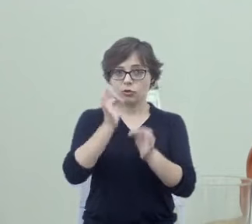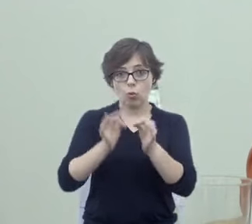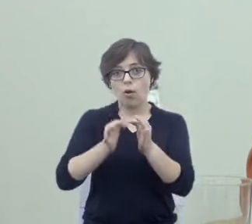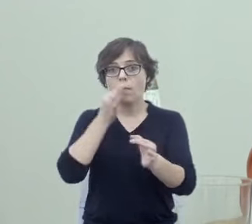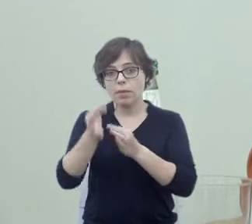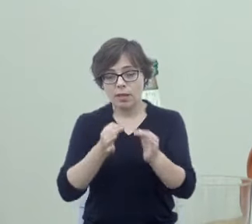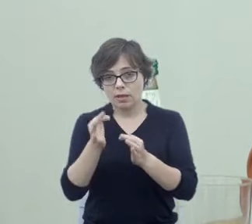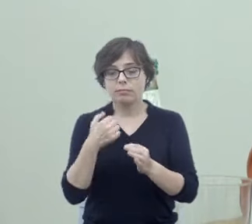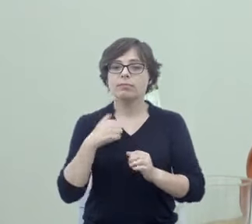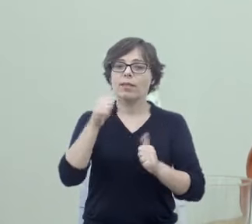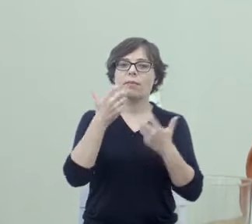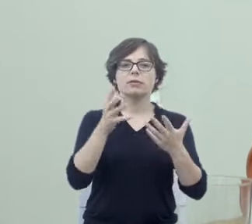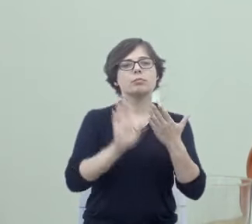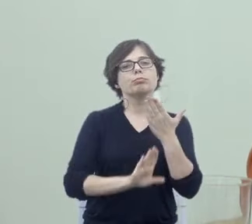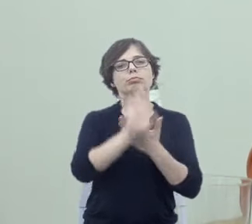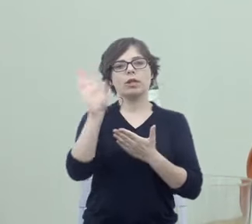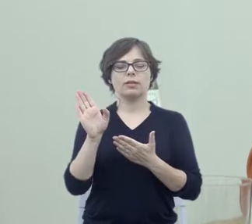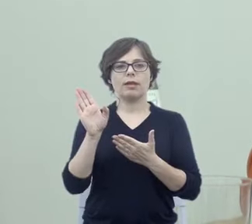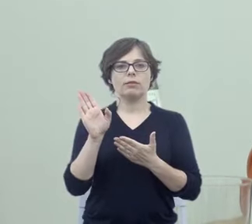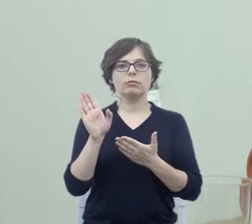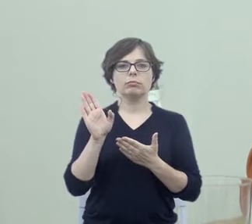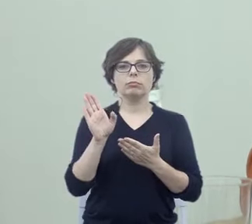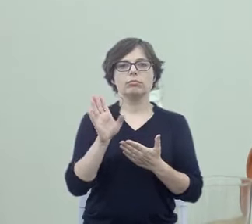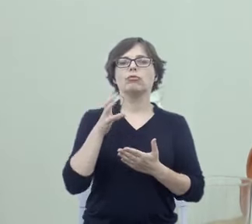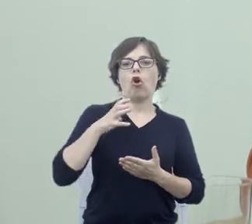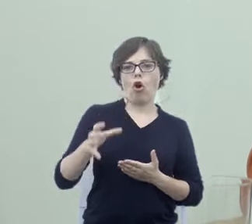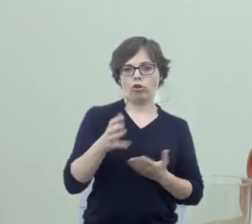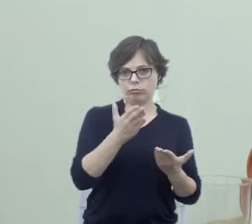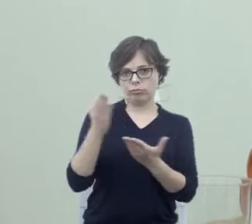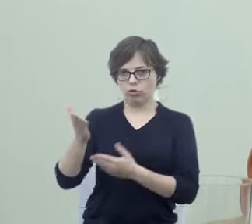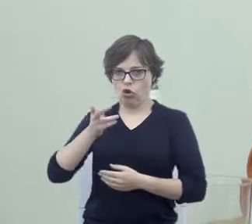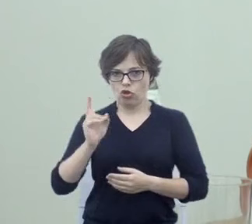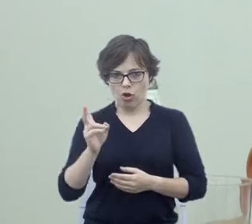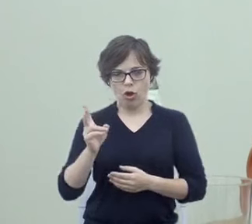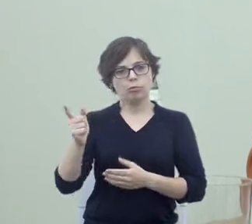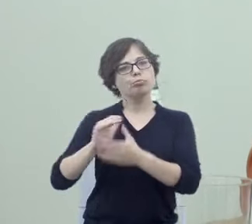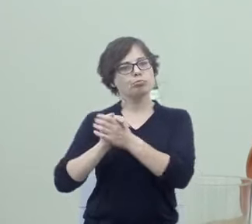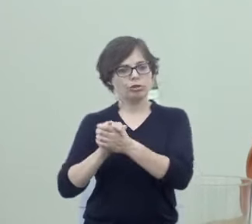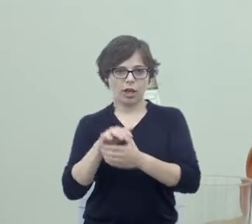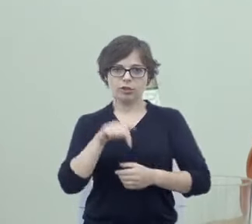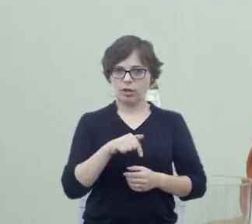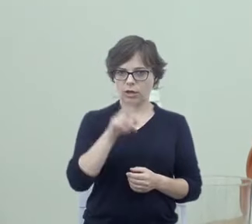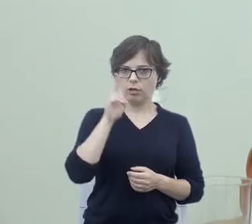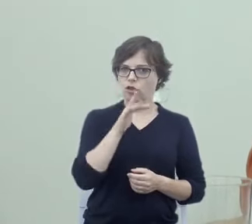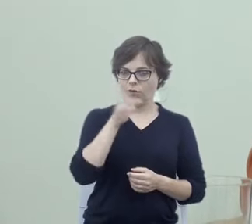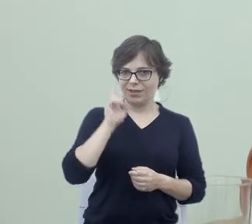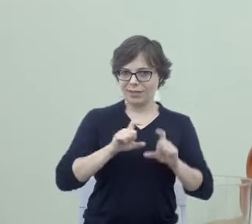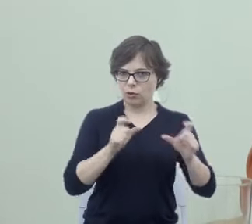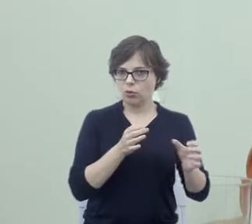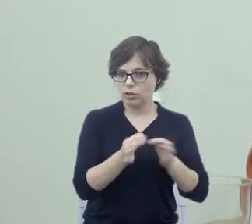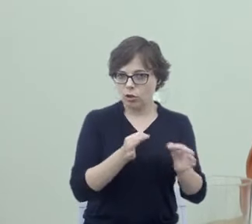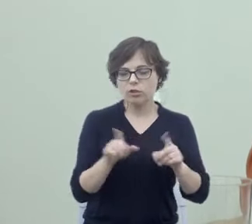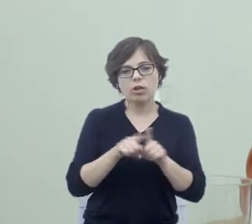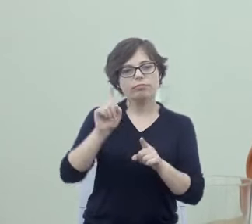szczegółowych, przedstawię Państwu naszych szacownych gości, drogich przyjaciół Instytutu i